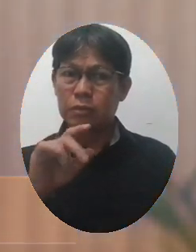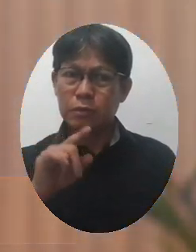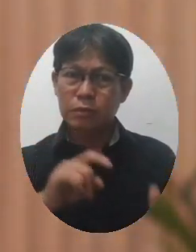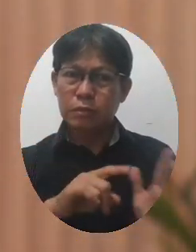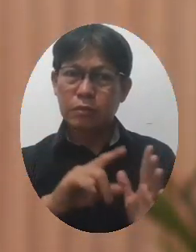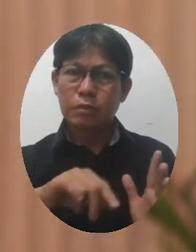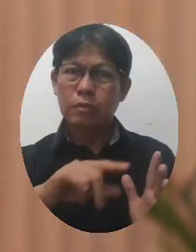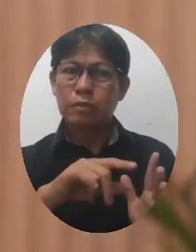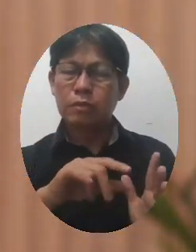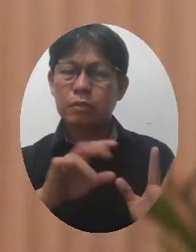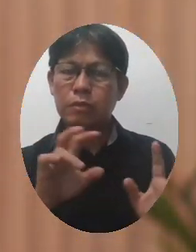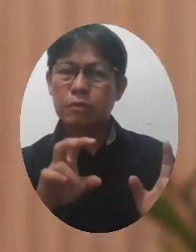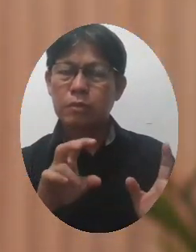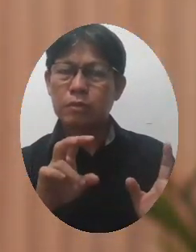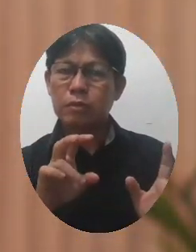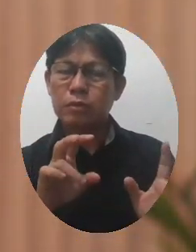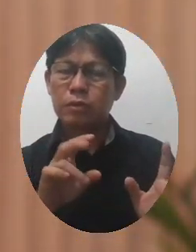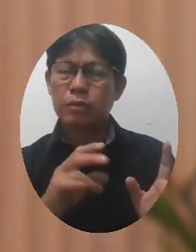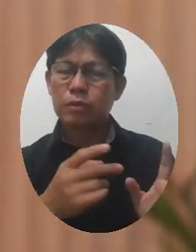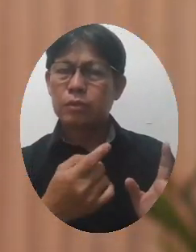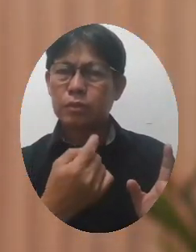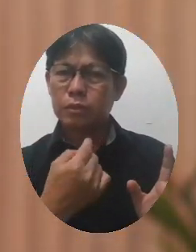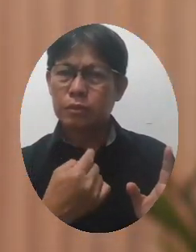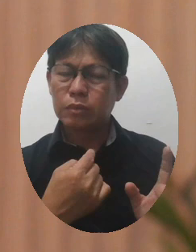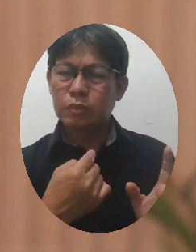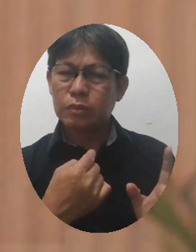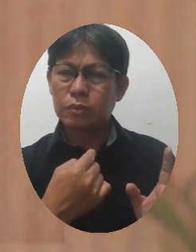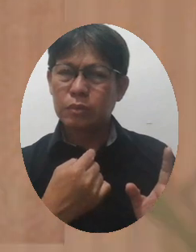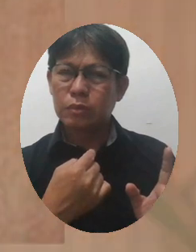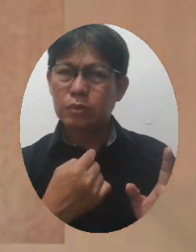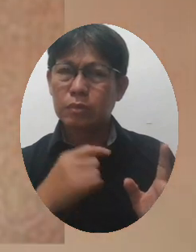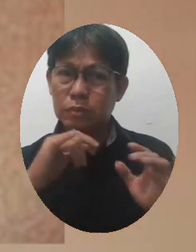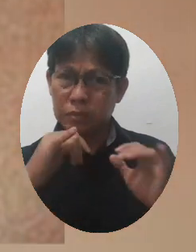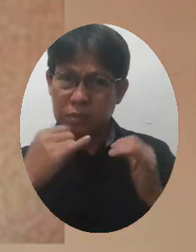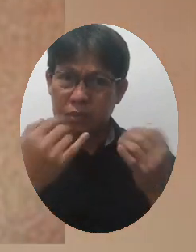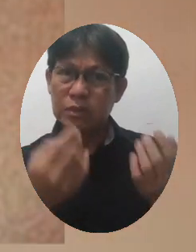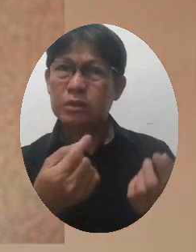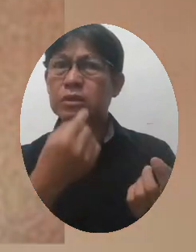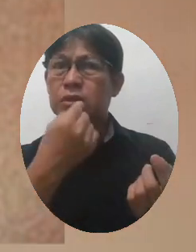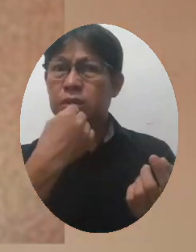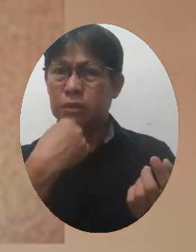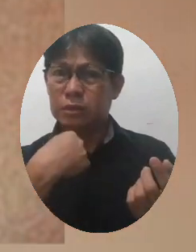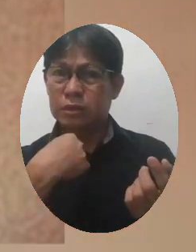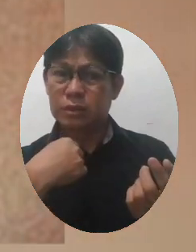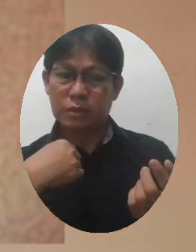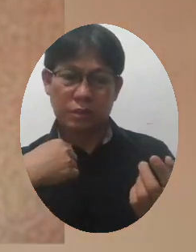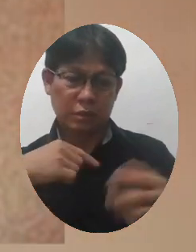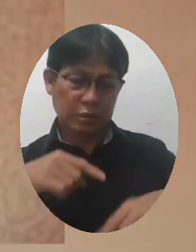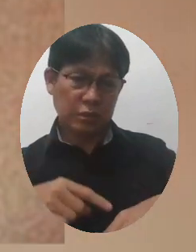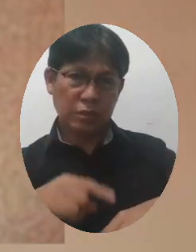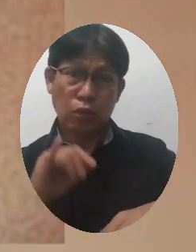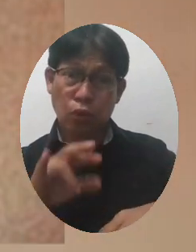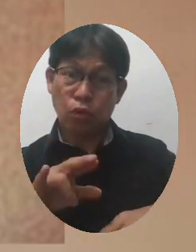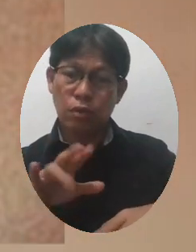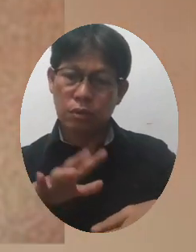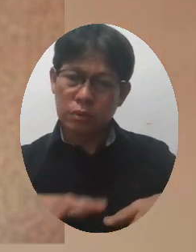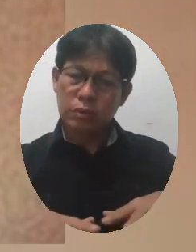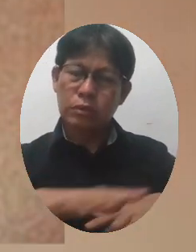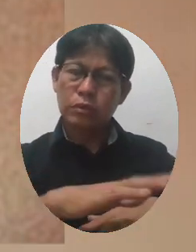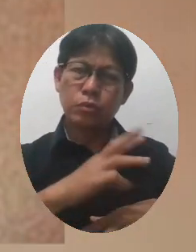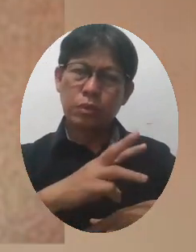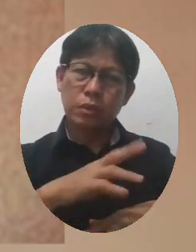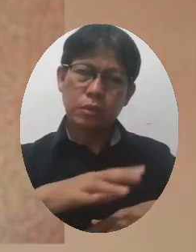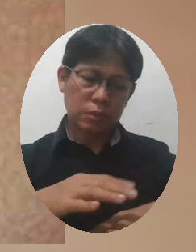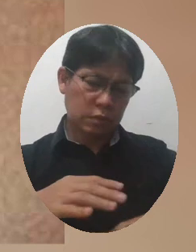tubig or sa lupa na meron nitong mga schistosome, pwede itong mag-borrow or parang pwede itong pumasok sa ating mga